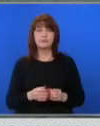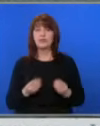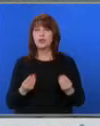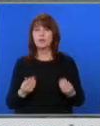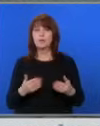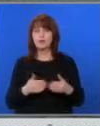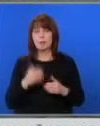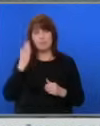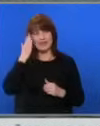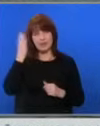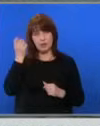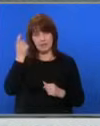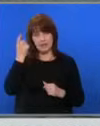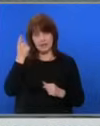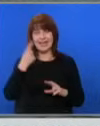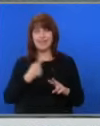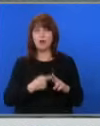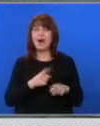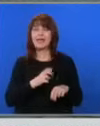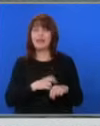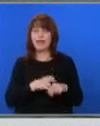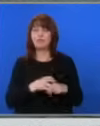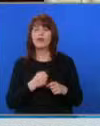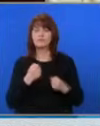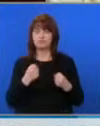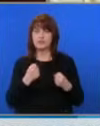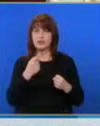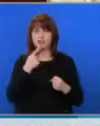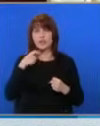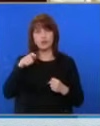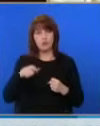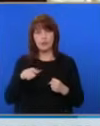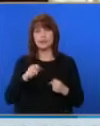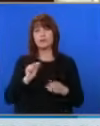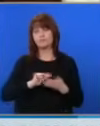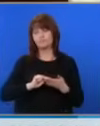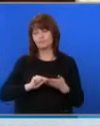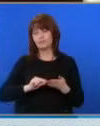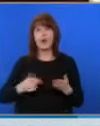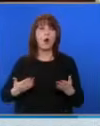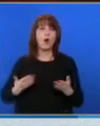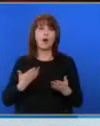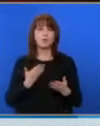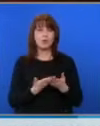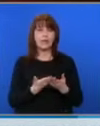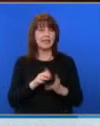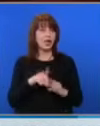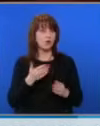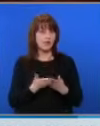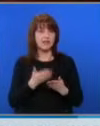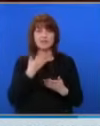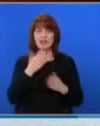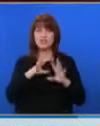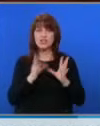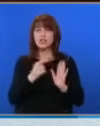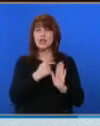Добър вечер. Министър-председателят Николай Денков удържа на думата си и подаде оставка в срок, като той заяви, че абсолютно всички